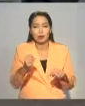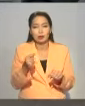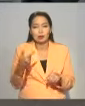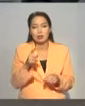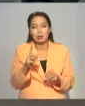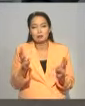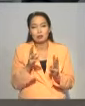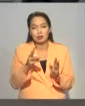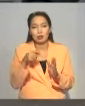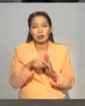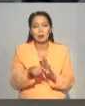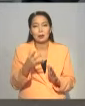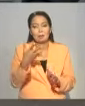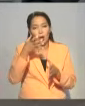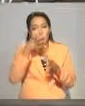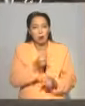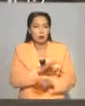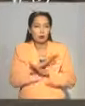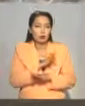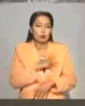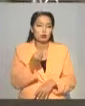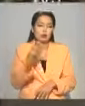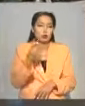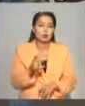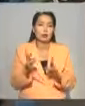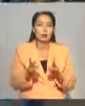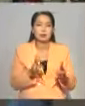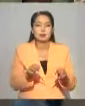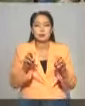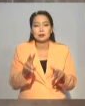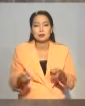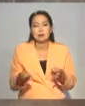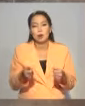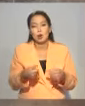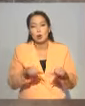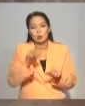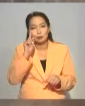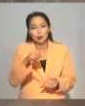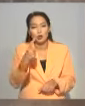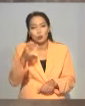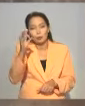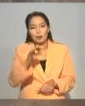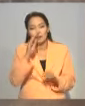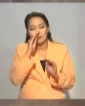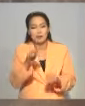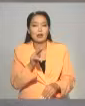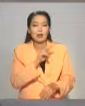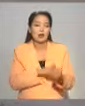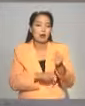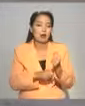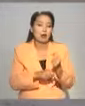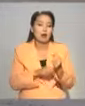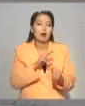пожар унесли жизни 5 горняков. Еще 4 пострадали. Специальная правительственная комиссия признала 100% вину